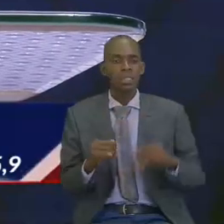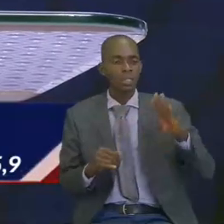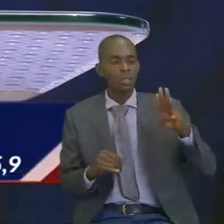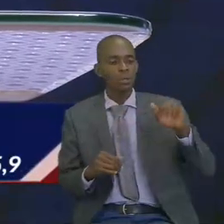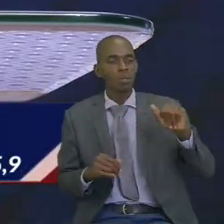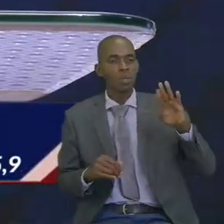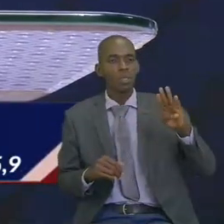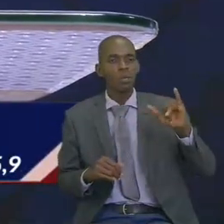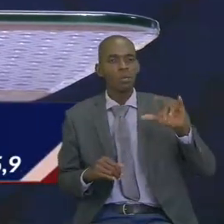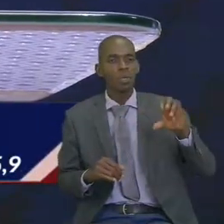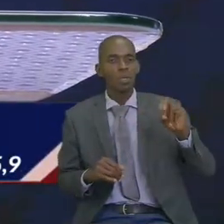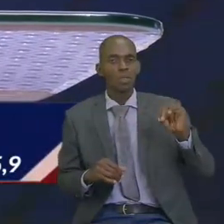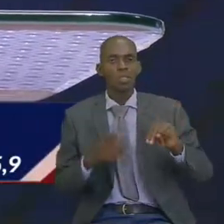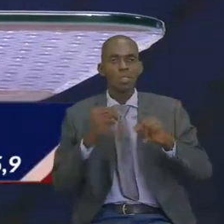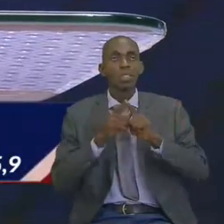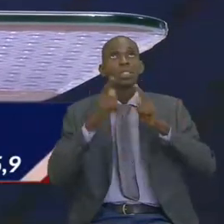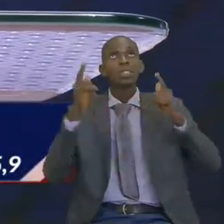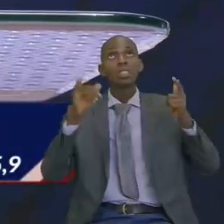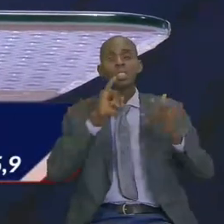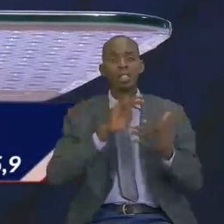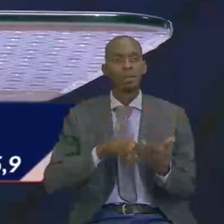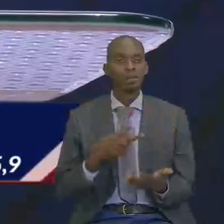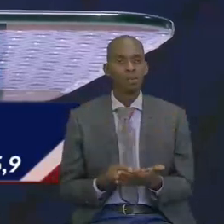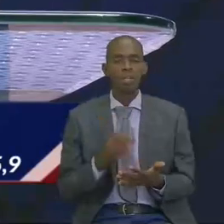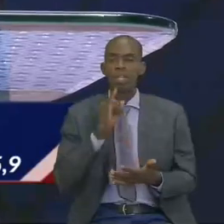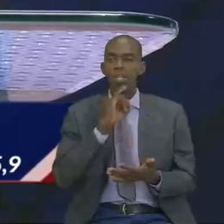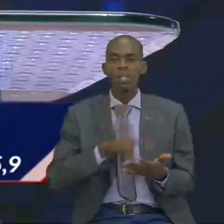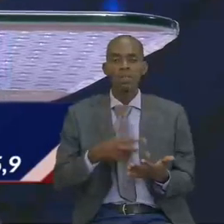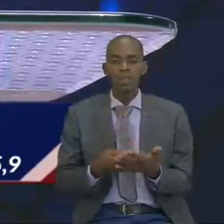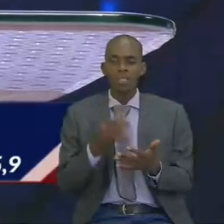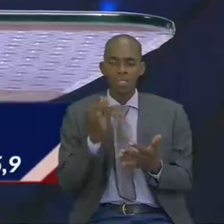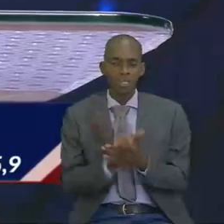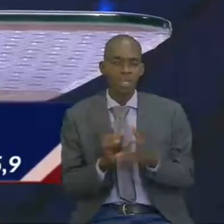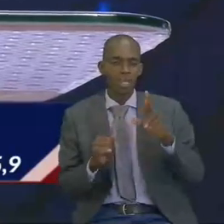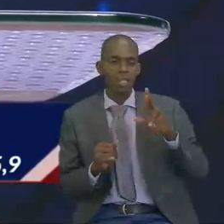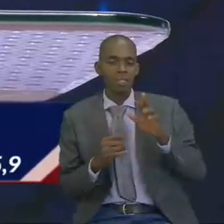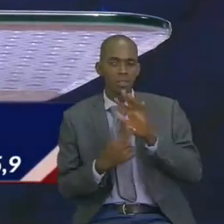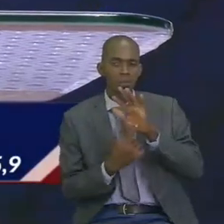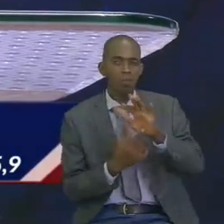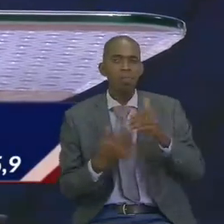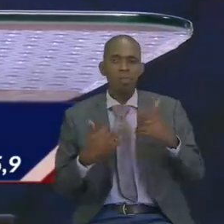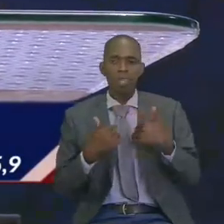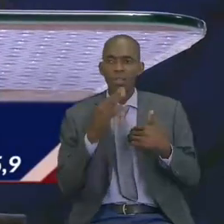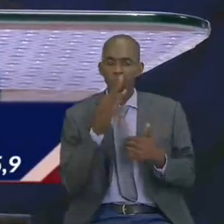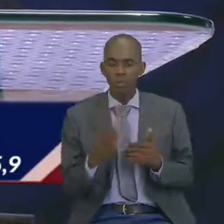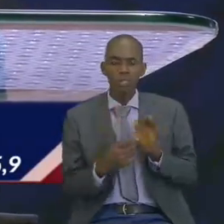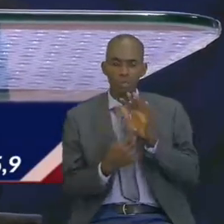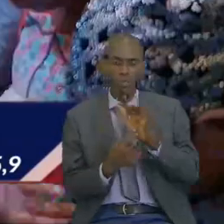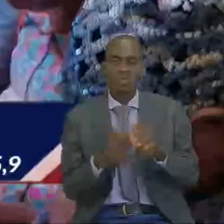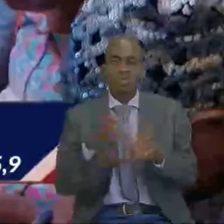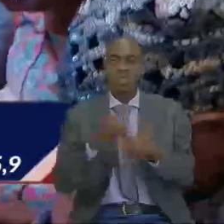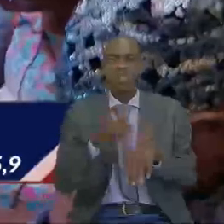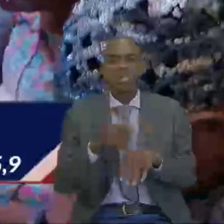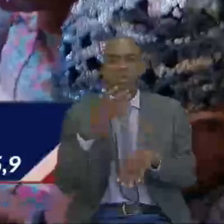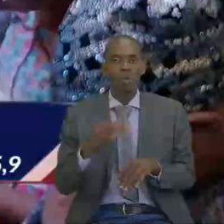tombée. Elle est tombée, Babylone la grande. Cette révélation était révélée depuis le temps